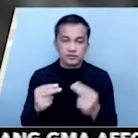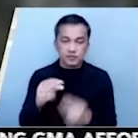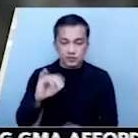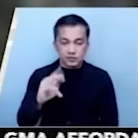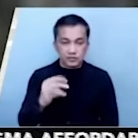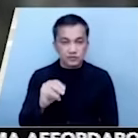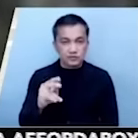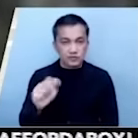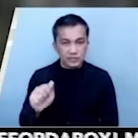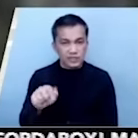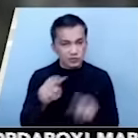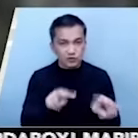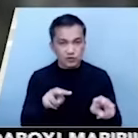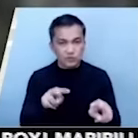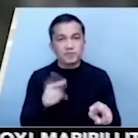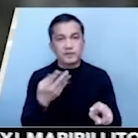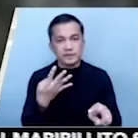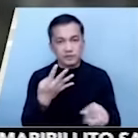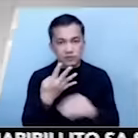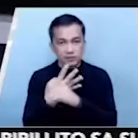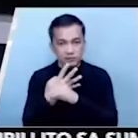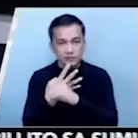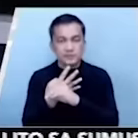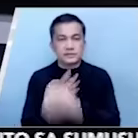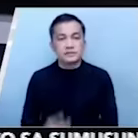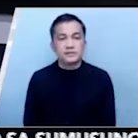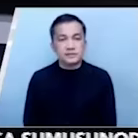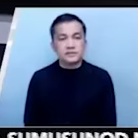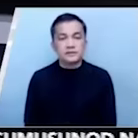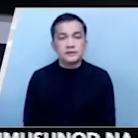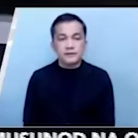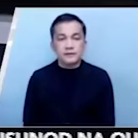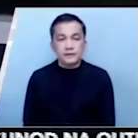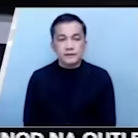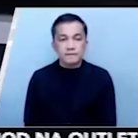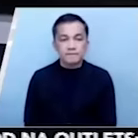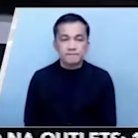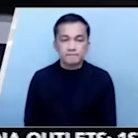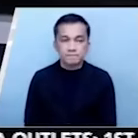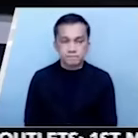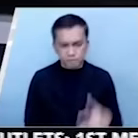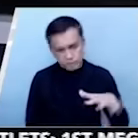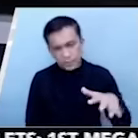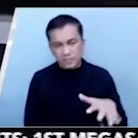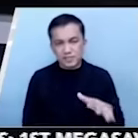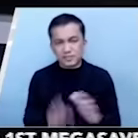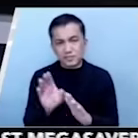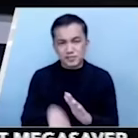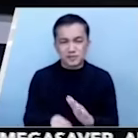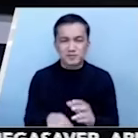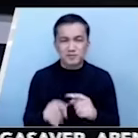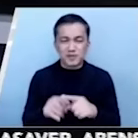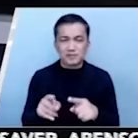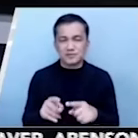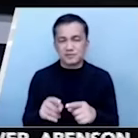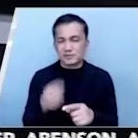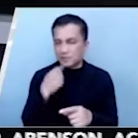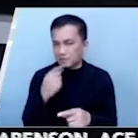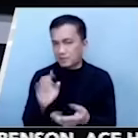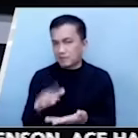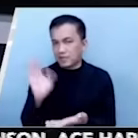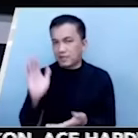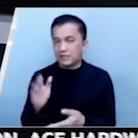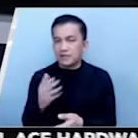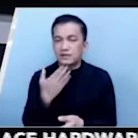Consulta, nakatutok 24 oras. Bahagyan ang nagmura pero may tuturing pa ring mahal ang asukal sa